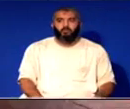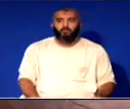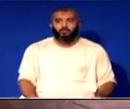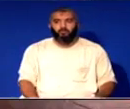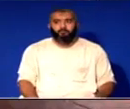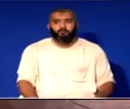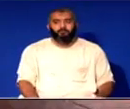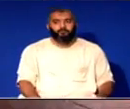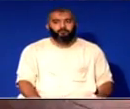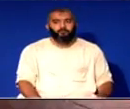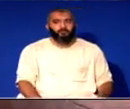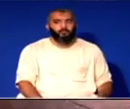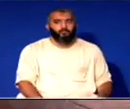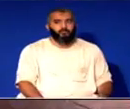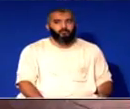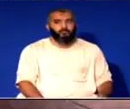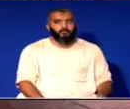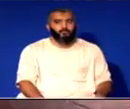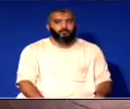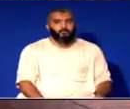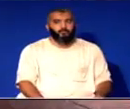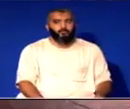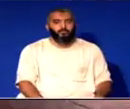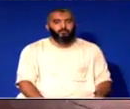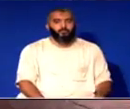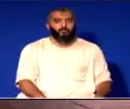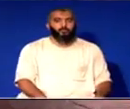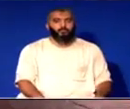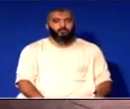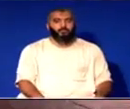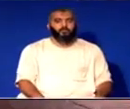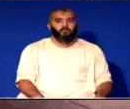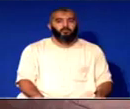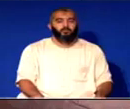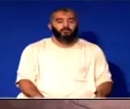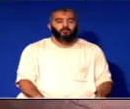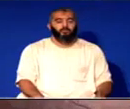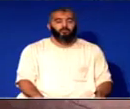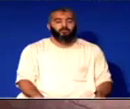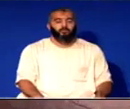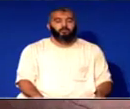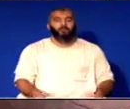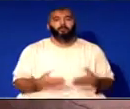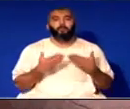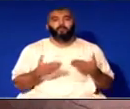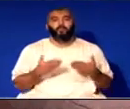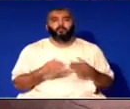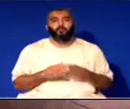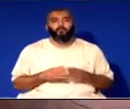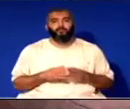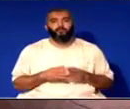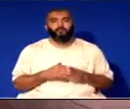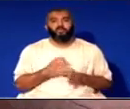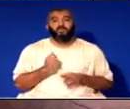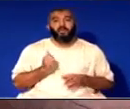جاوا بالغين تشاوريهم قال نبعث ما نبعث لان هذا حقهم ولكن الان هي يماهم